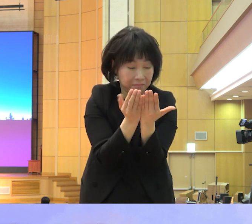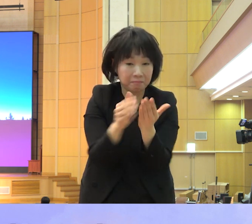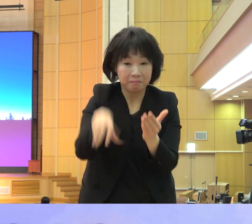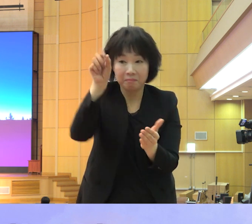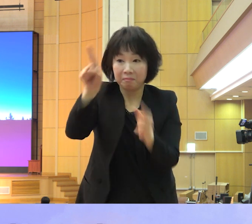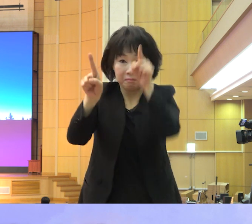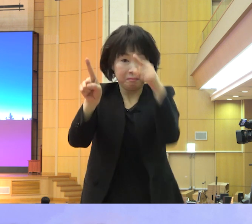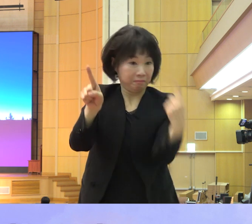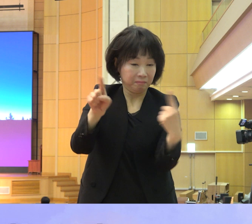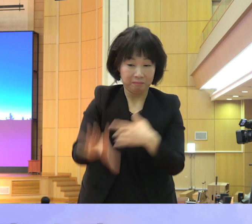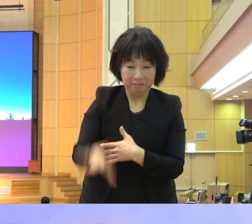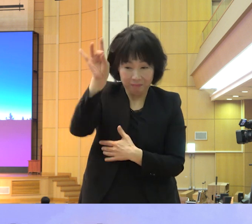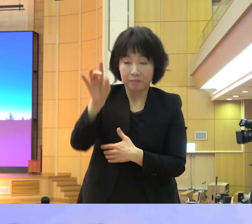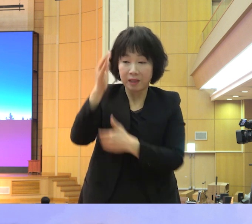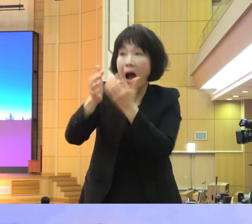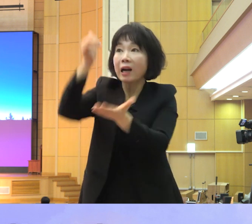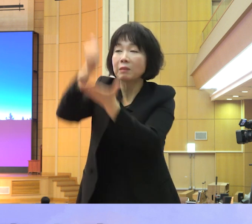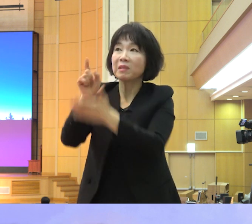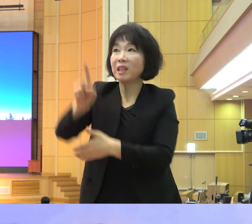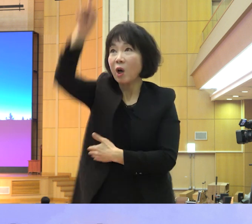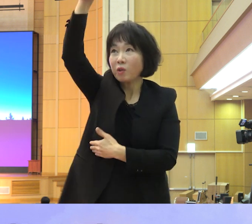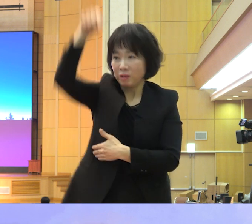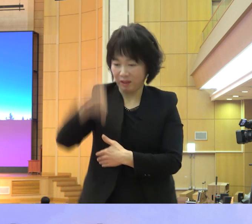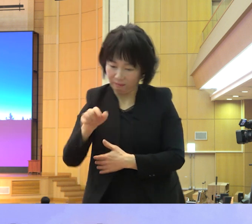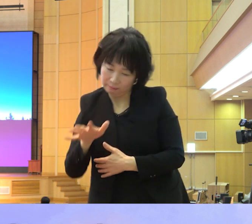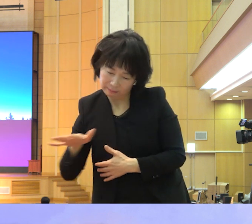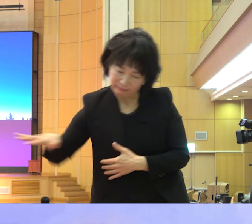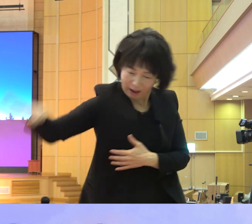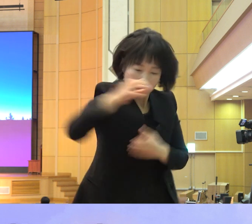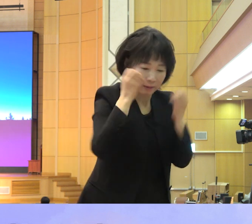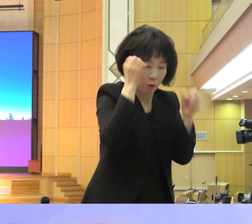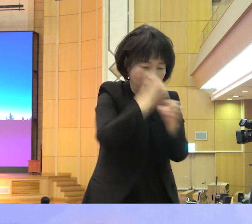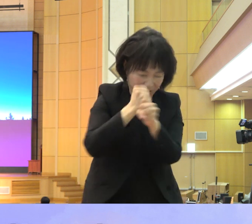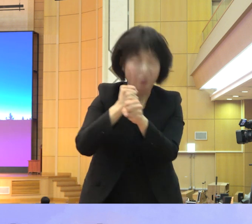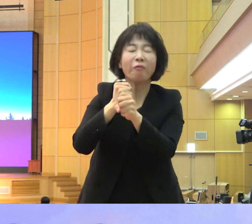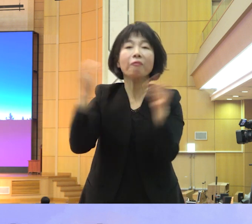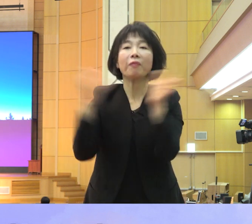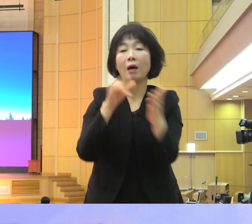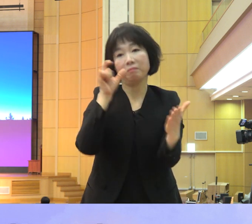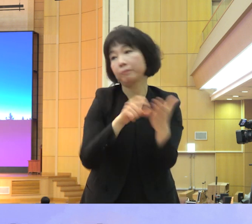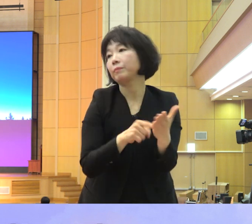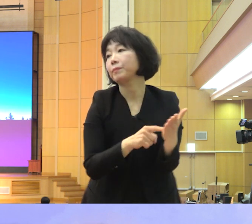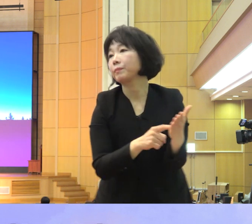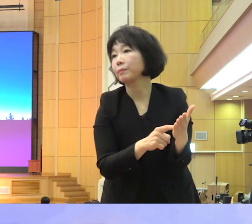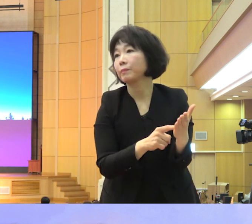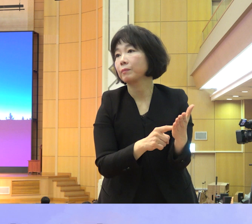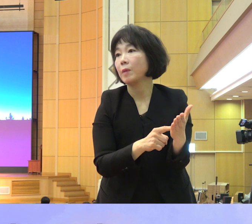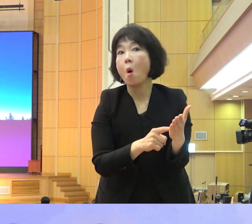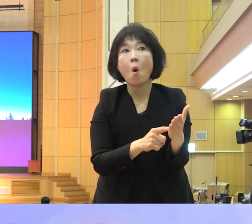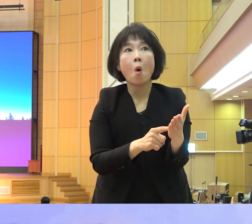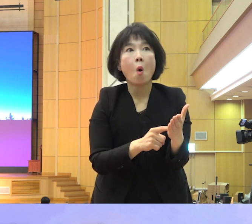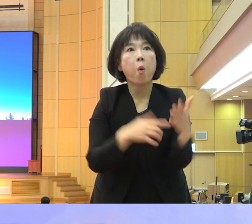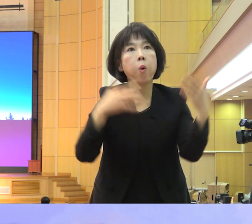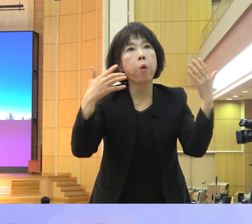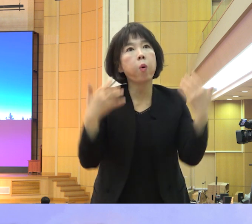창세기 1장 1절에 태초에 하나님이 천지를 창조하셨느니라. 할렐루야. 어마어마한 얘기입니다.